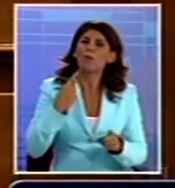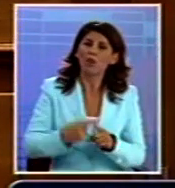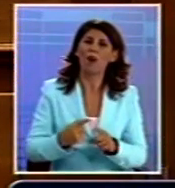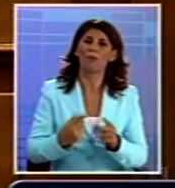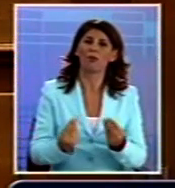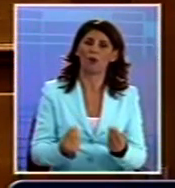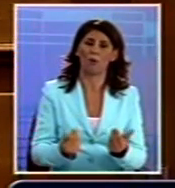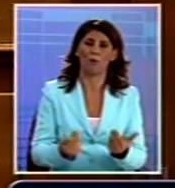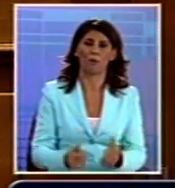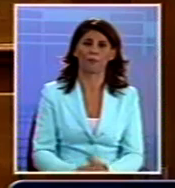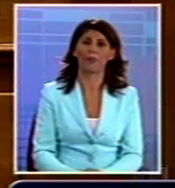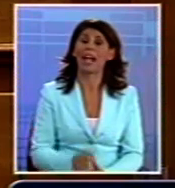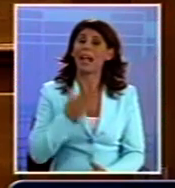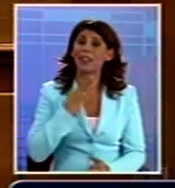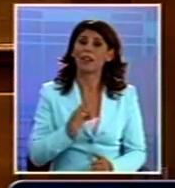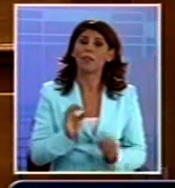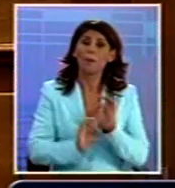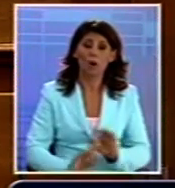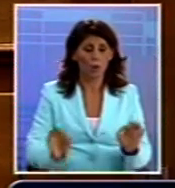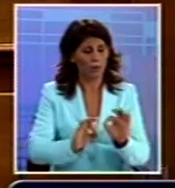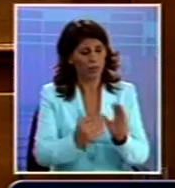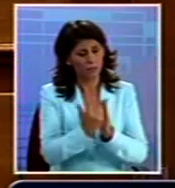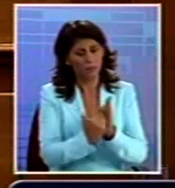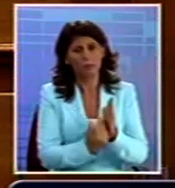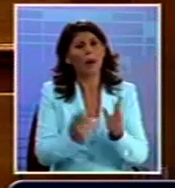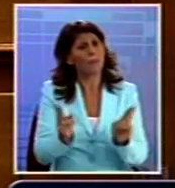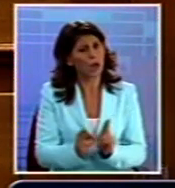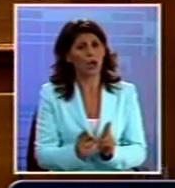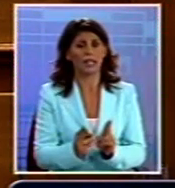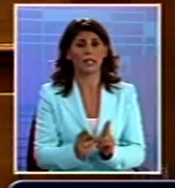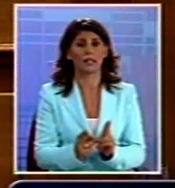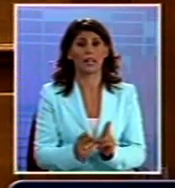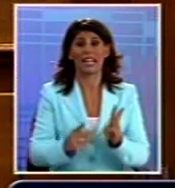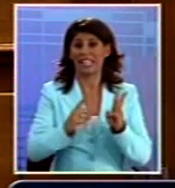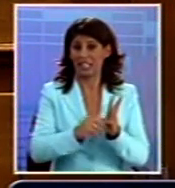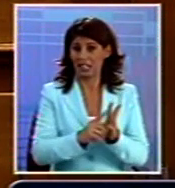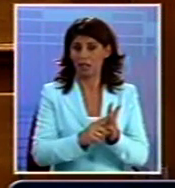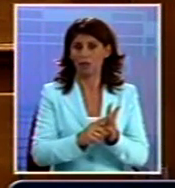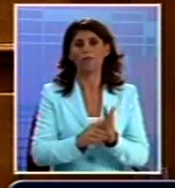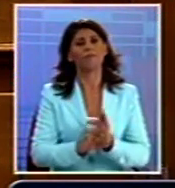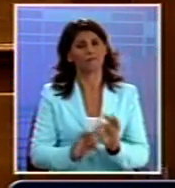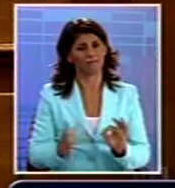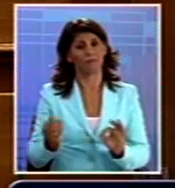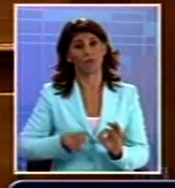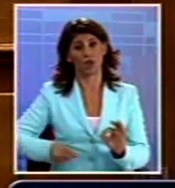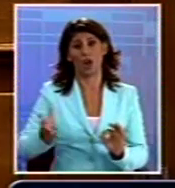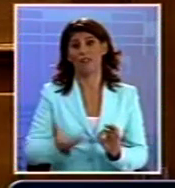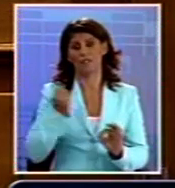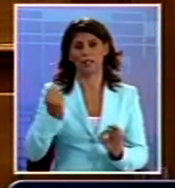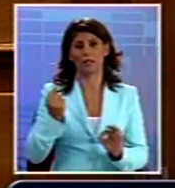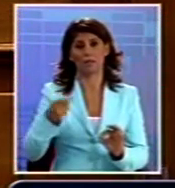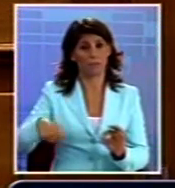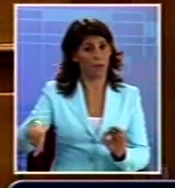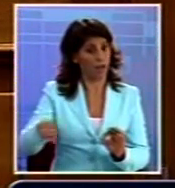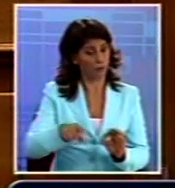τρόπο, δηλαδή με λιγότερες προϋποθέσεις. Και τρίτον, θα είμαστε ασφαλώς πολύ πιο αυστηροί με εκείνους